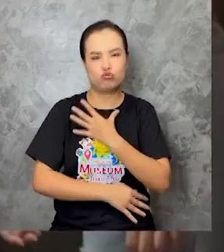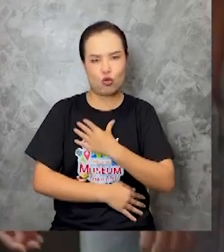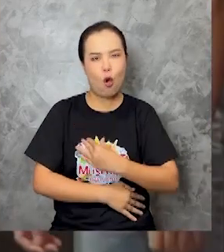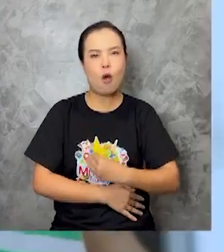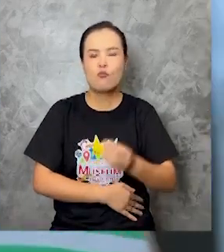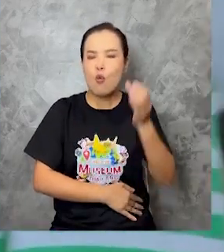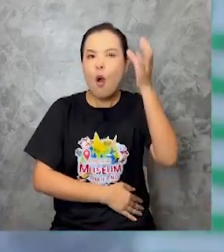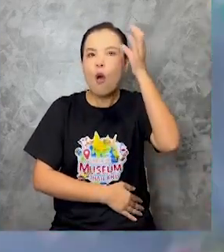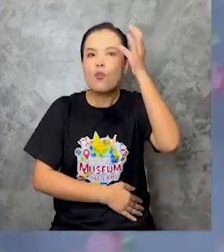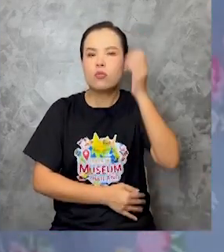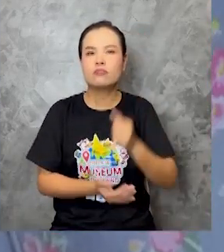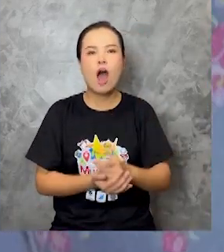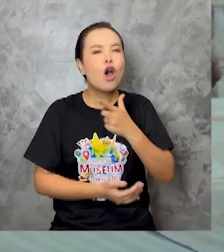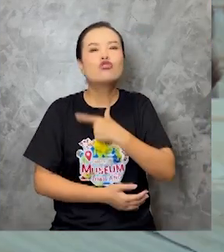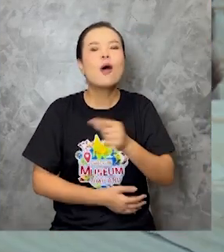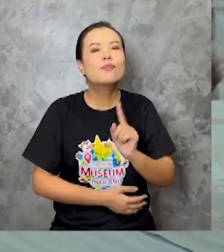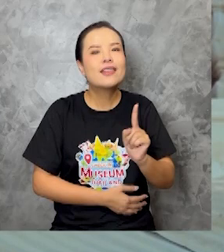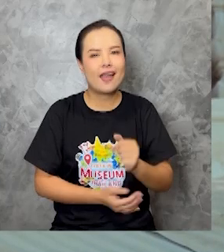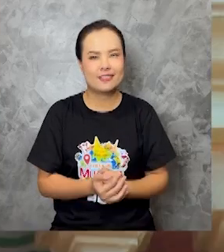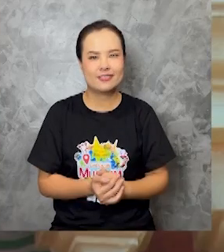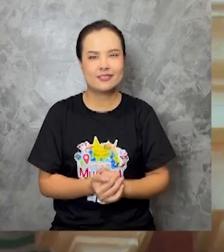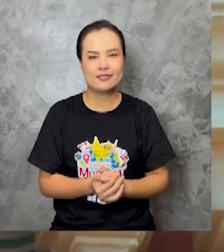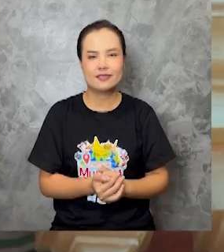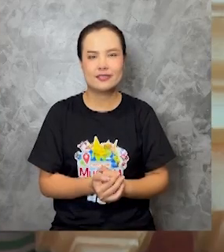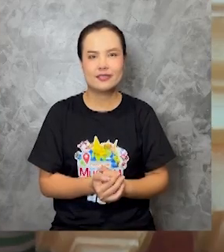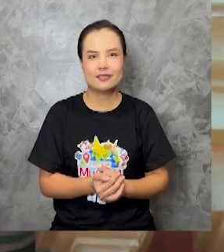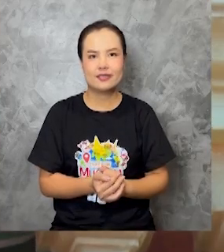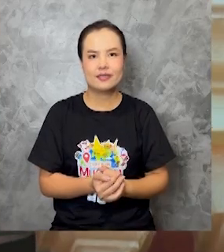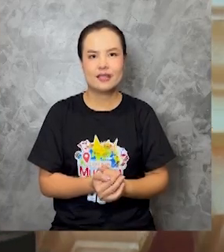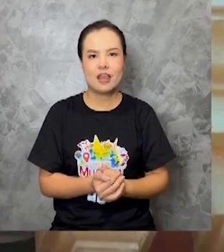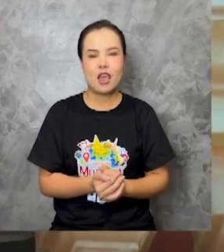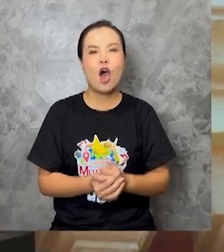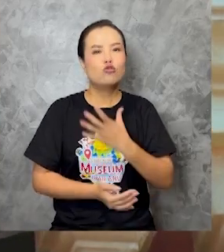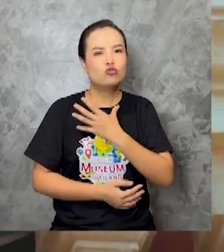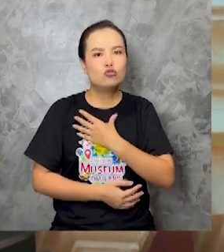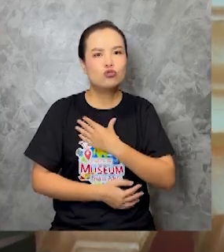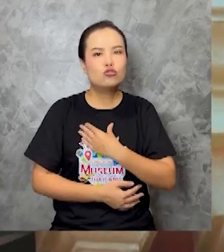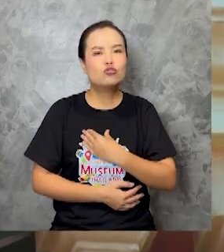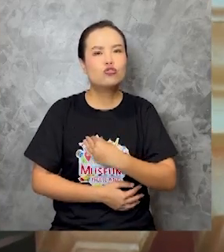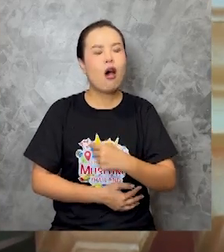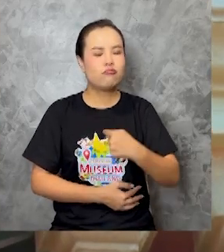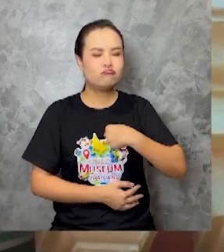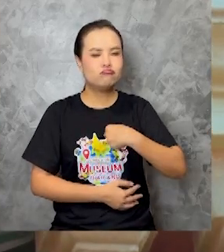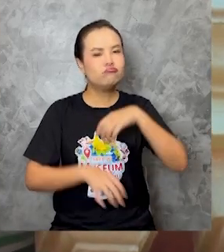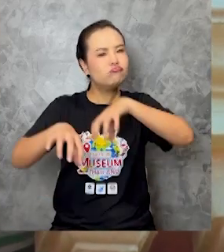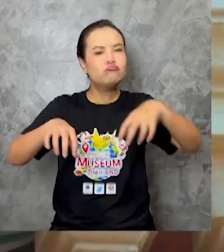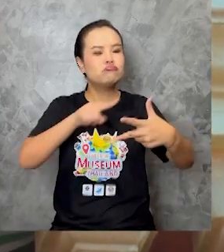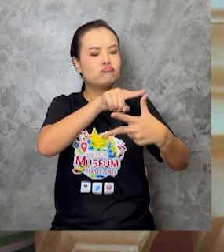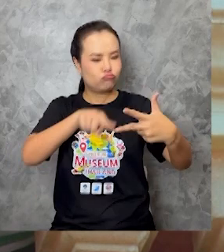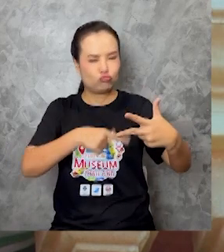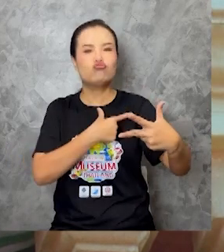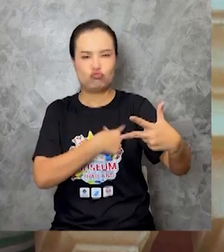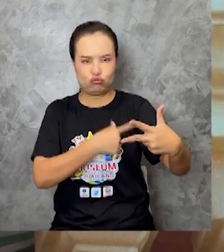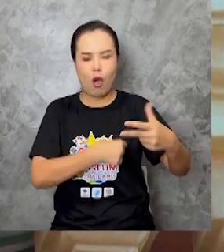ความรู้ พี่ตังตังชอบที่ไหนที่สุดคะ ชอบที่นี่ที่สุดแล้วพี่นิวล่ะคะ พี่นิวหรอพี่นิวชอบทุกที่เลยเพราะว่าแต่ละ